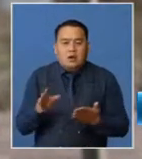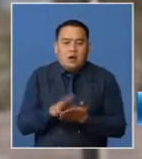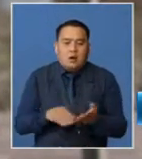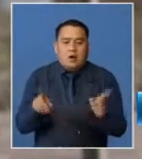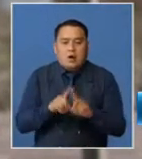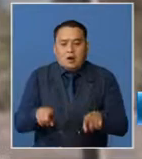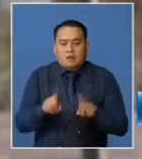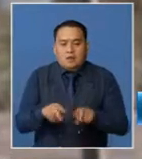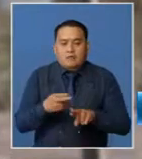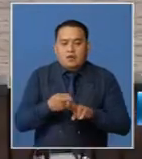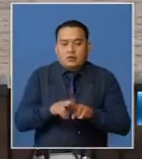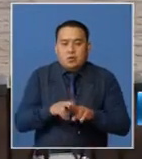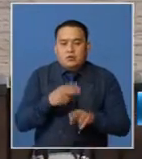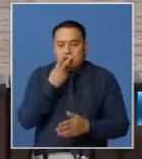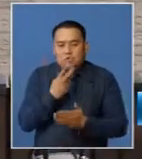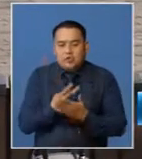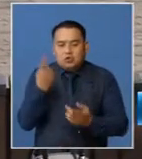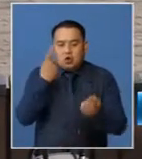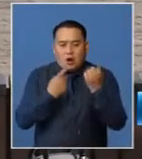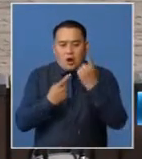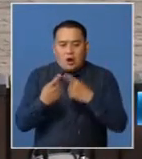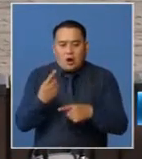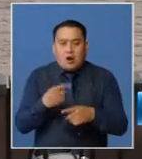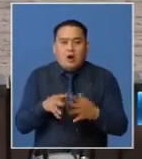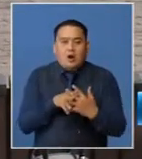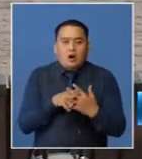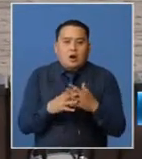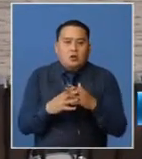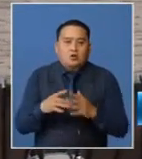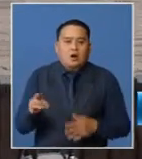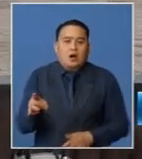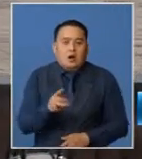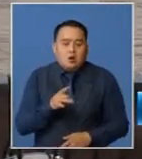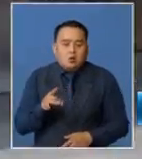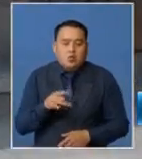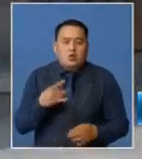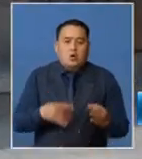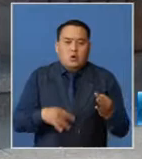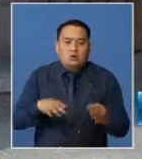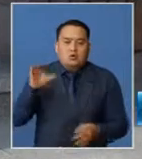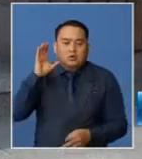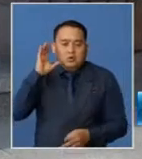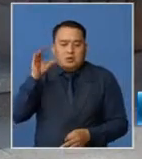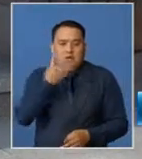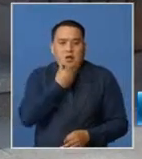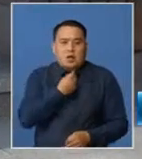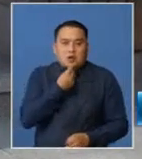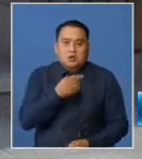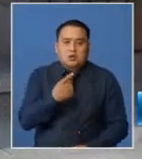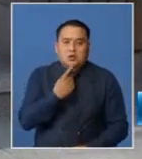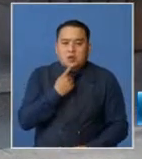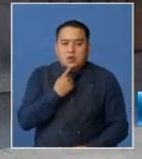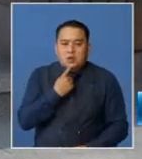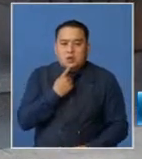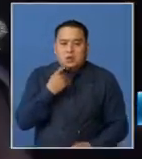апарып топқа әгі інім апарып салды. Шығарманы алғаш аудан ақсақалдары тыңдайды. Ақынның тереңнен тартқан ойымен, қазақтың сұлу тілімен қабысқан